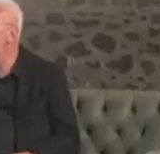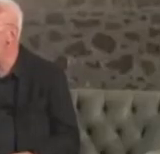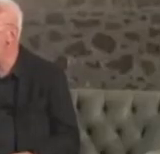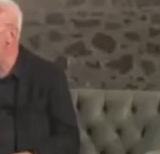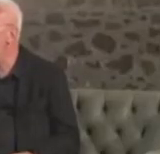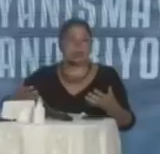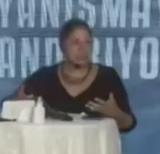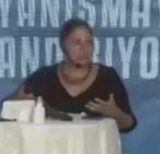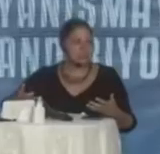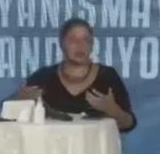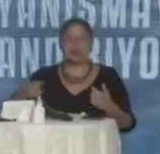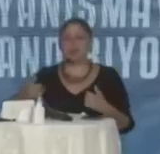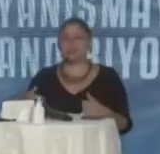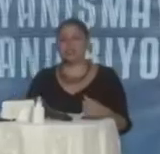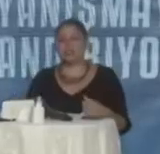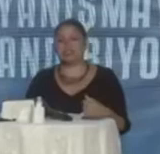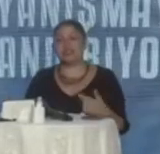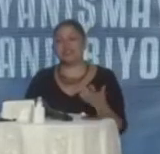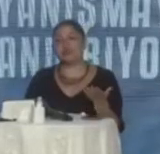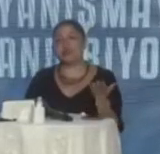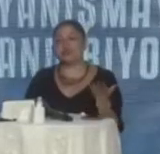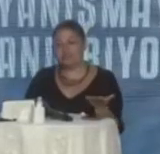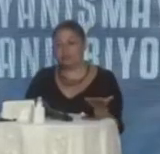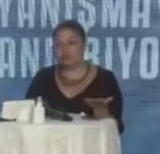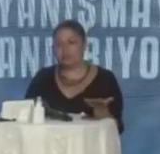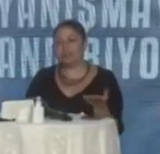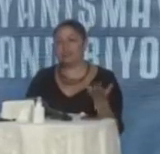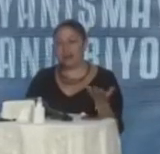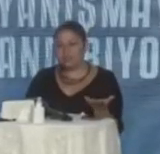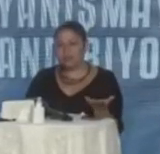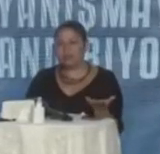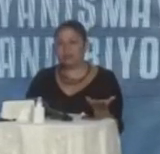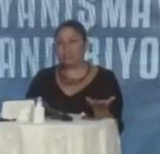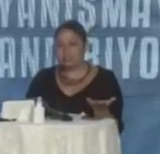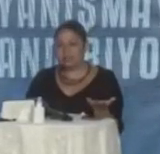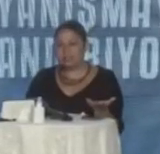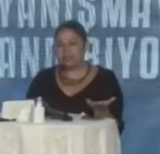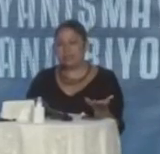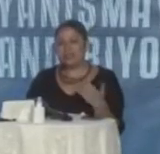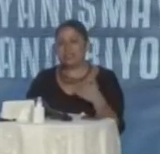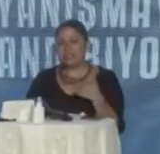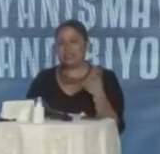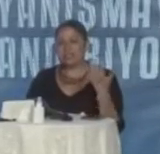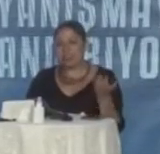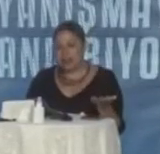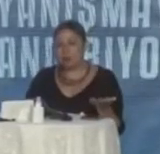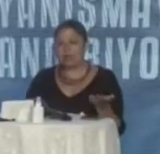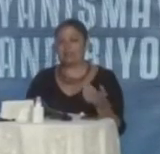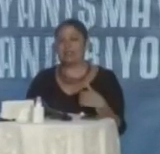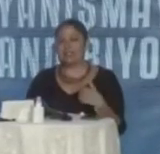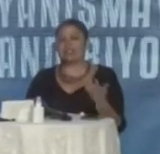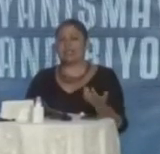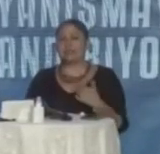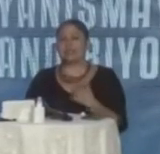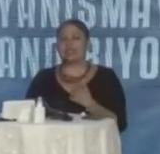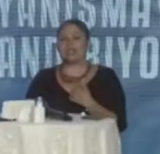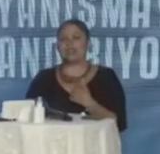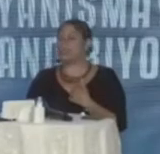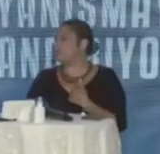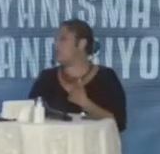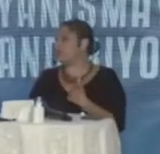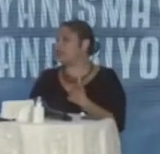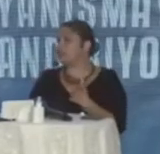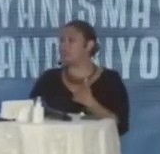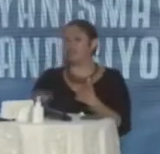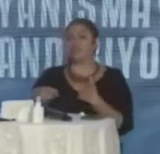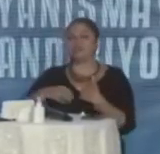oldu. Bir market standardına çıktı. Aslında o atalık tohumların, yerli tohumların kıymeti lezzette kaybolan lezzetle de bize kendisini